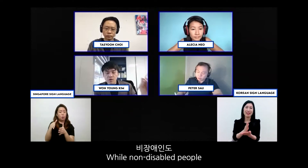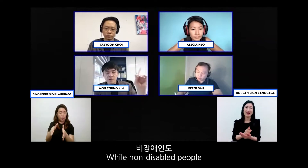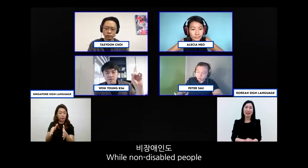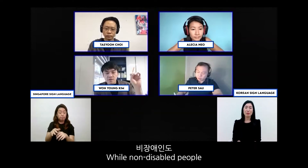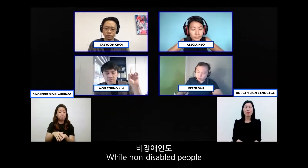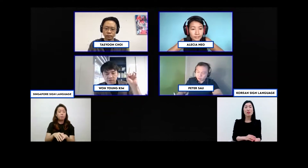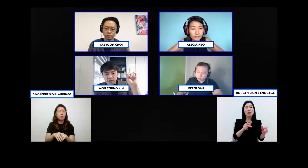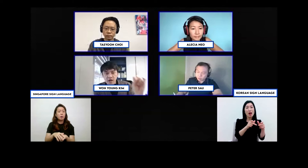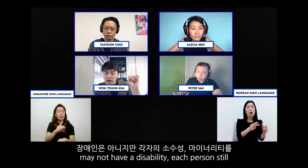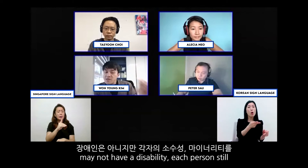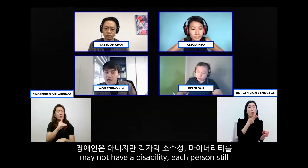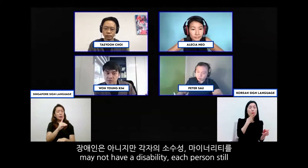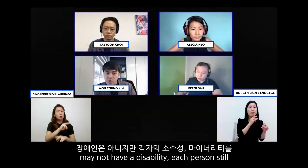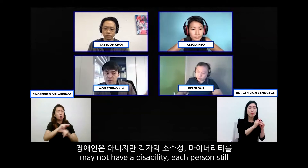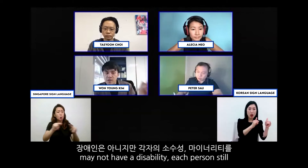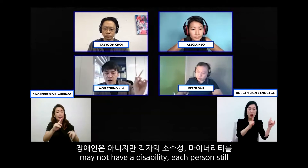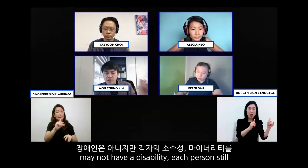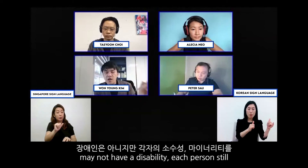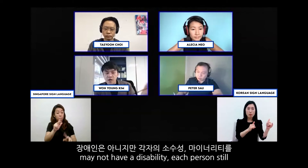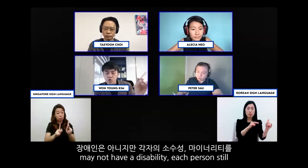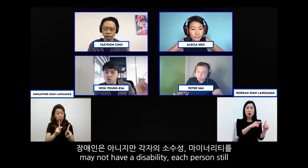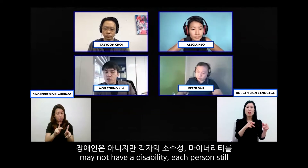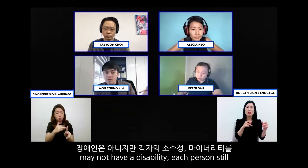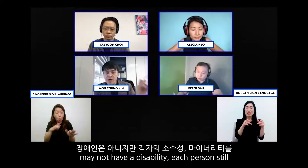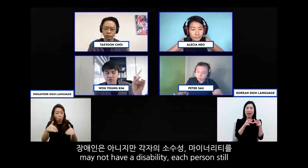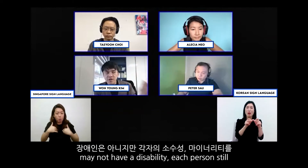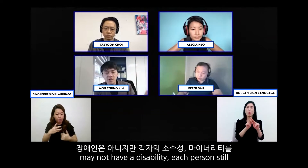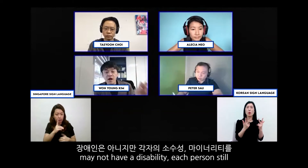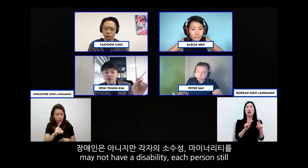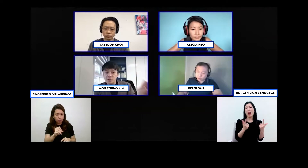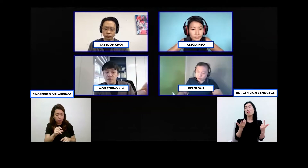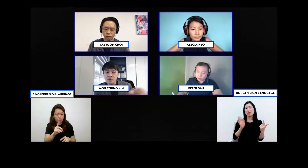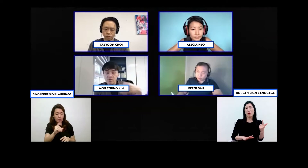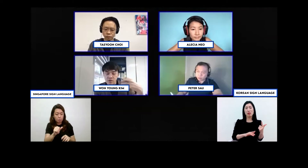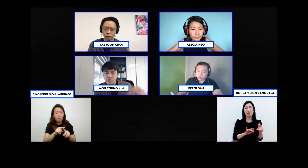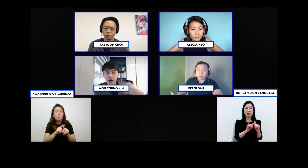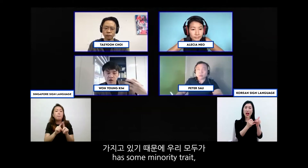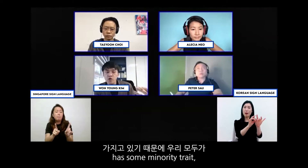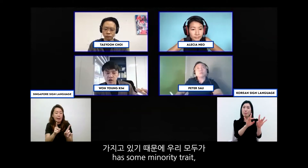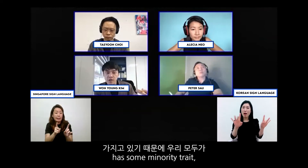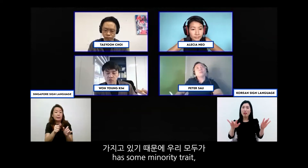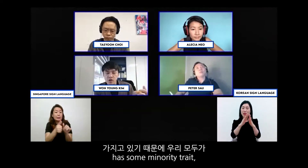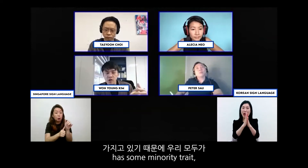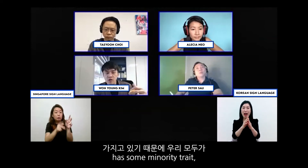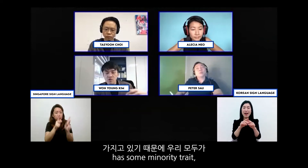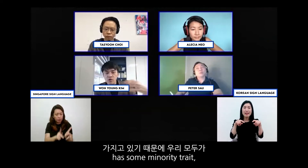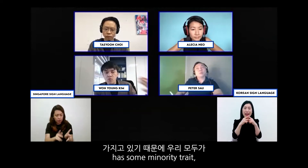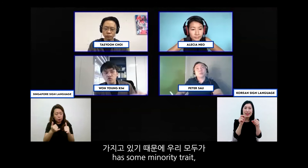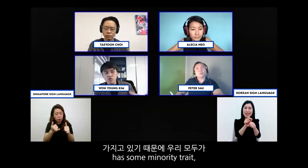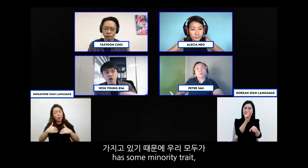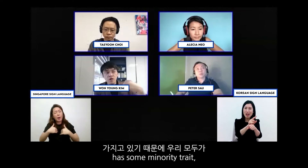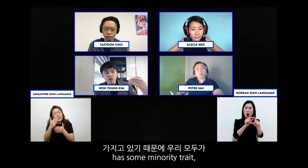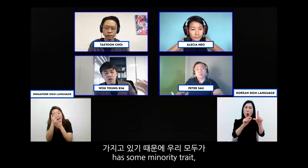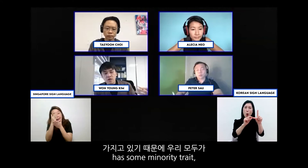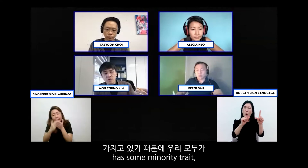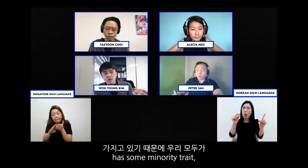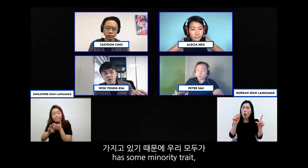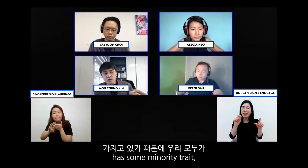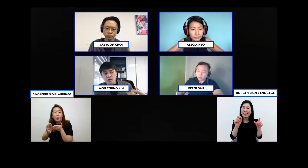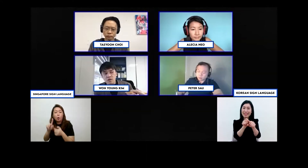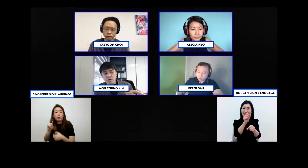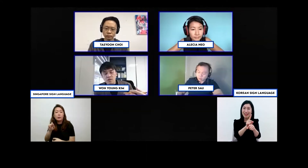비장애인도 장애인은 아니지만 각자의 소수성, 마이너리티를 가지고 있기 때문에 우리 모두가